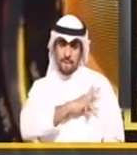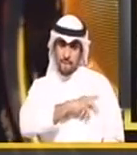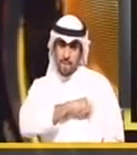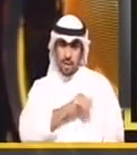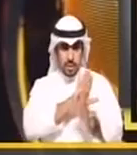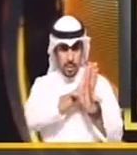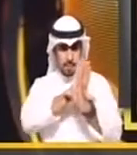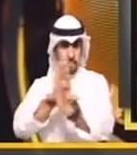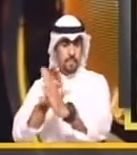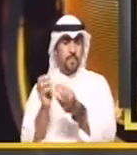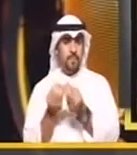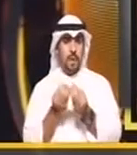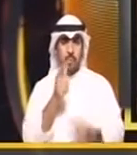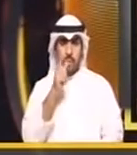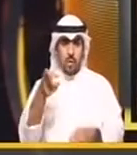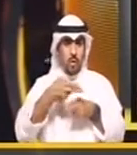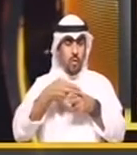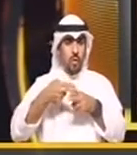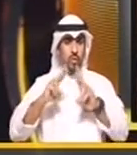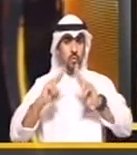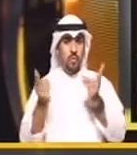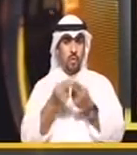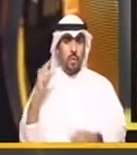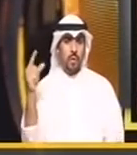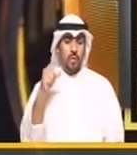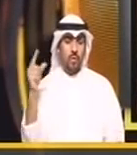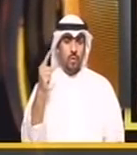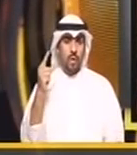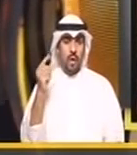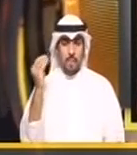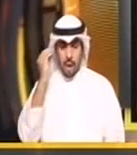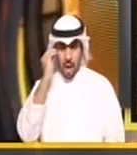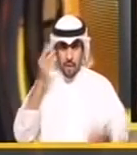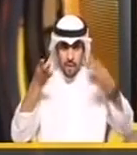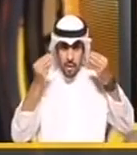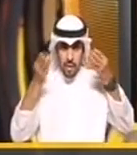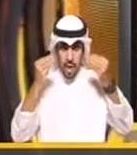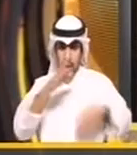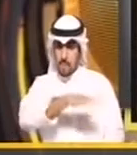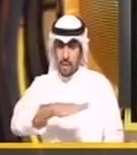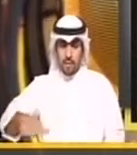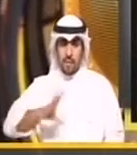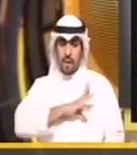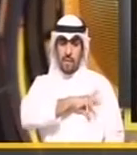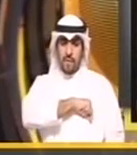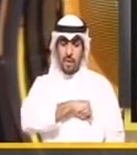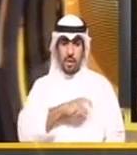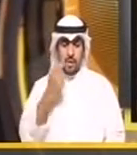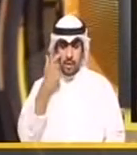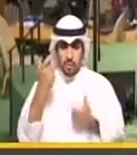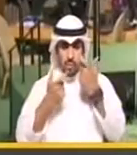استضافه دوله الكويت لمؤتمر دولي حول معاناه الطفل الفلسطيني لتسليط الضوء على الاحتلال